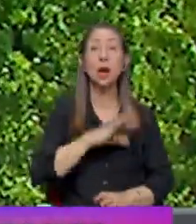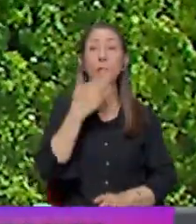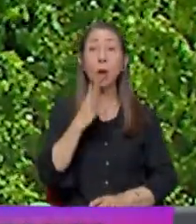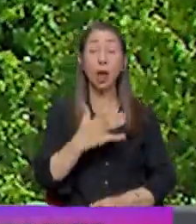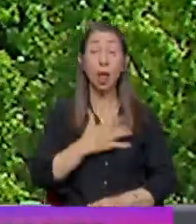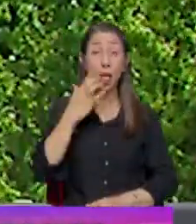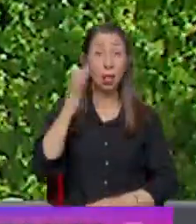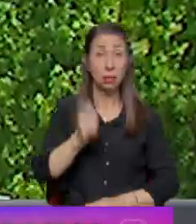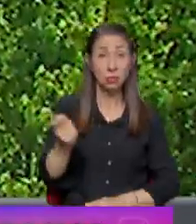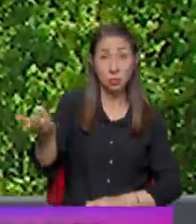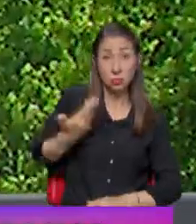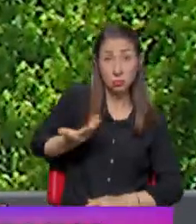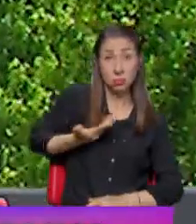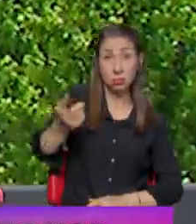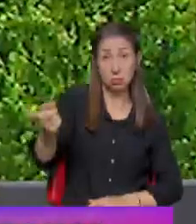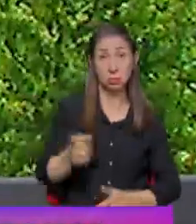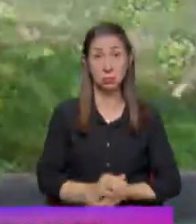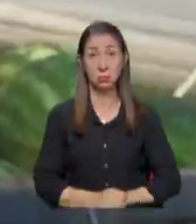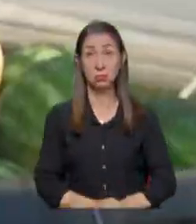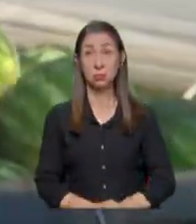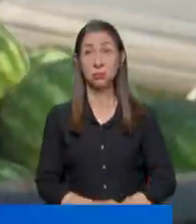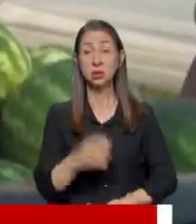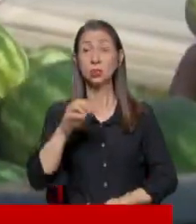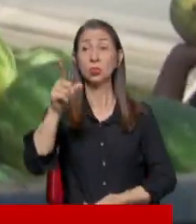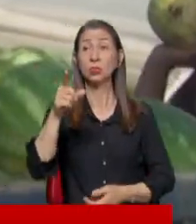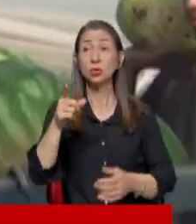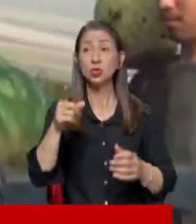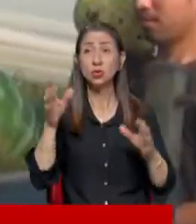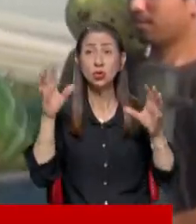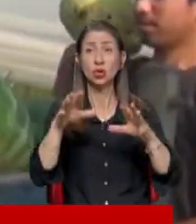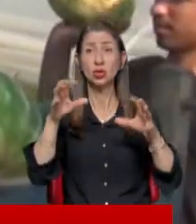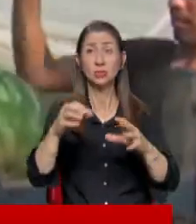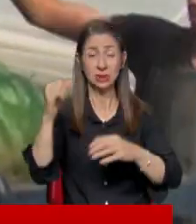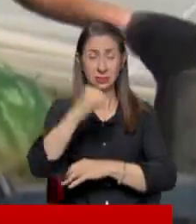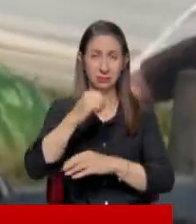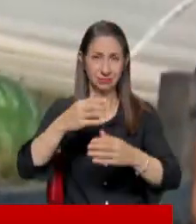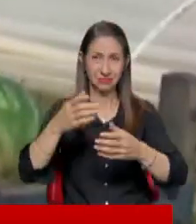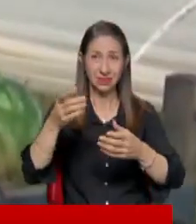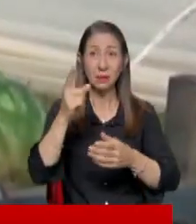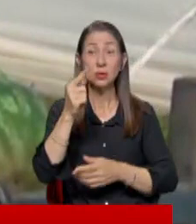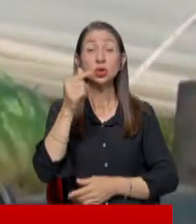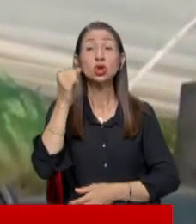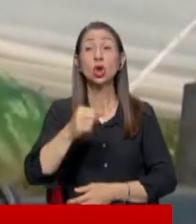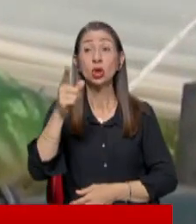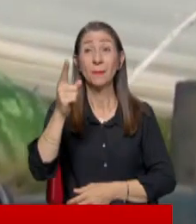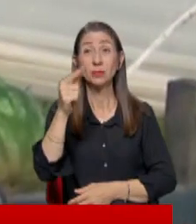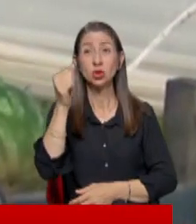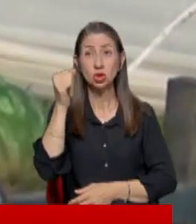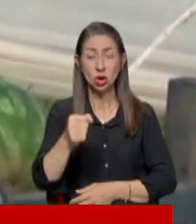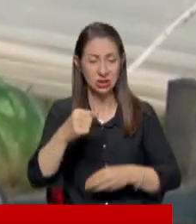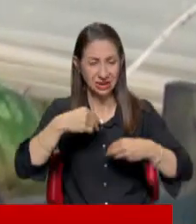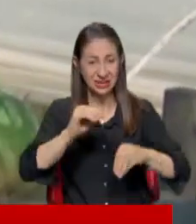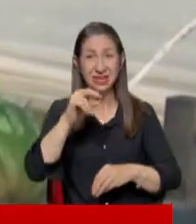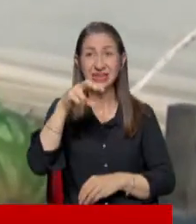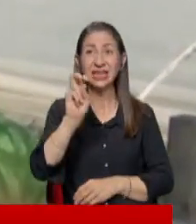bizzat kendi söylemlerinden. Şimdi bizim bu doldurduğumuz romop bir buçuk ton geliyor. Bir buçuk tonu ya sattık